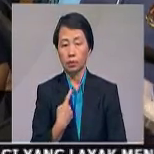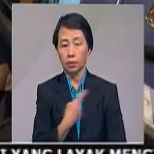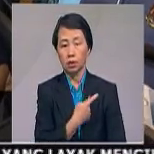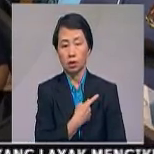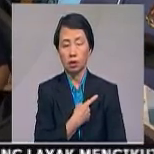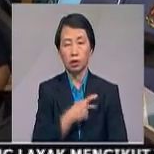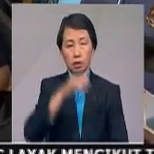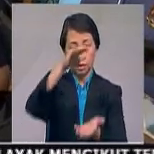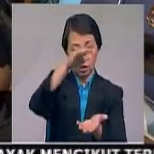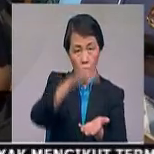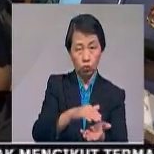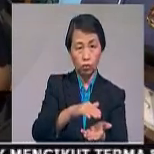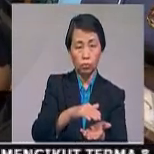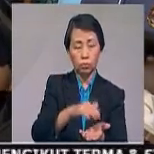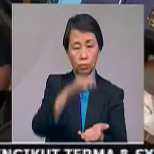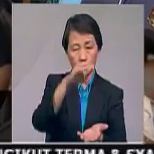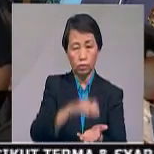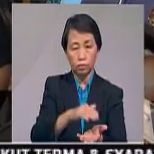mengurangkan